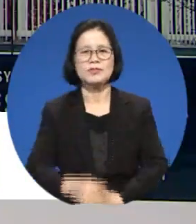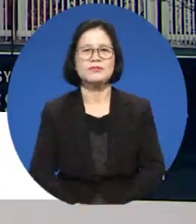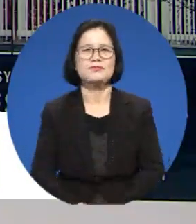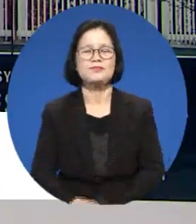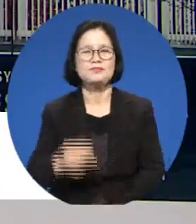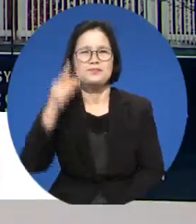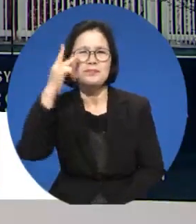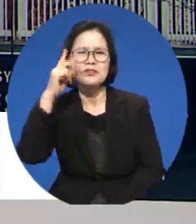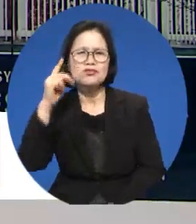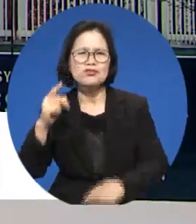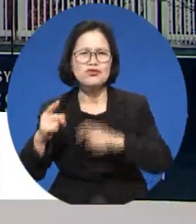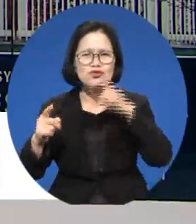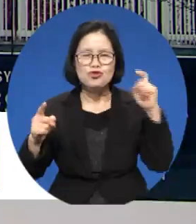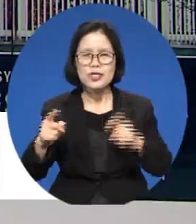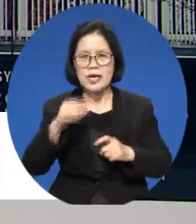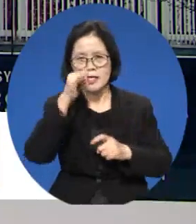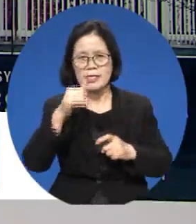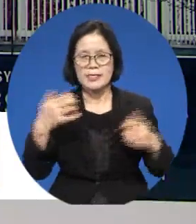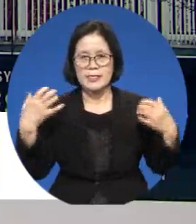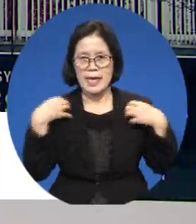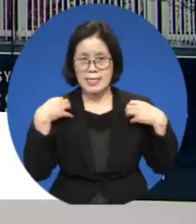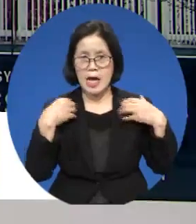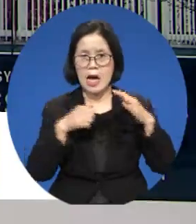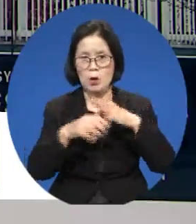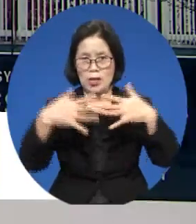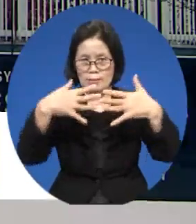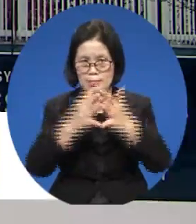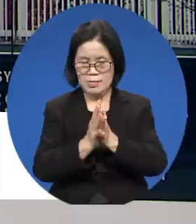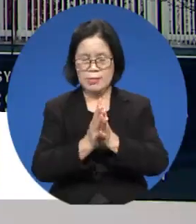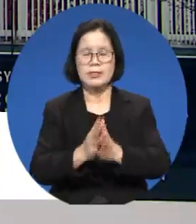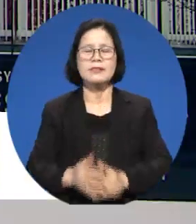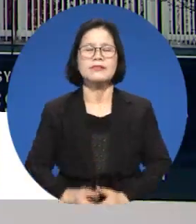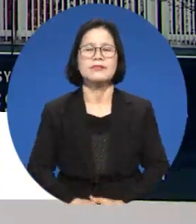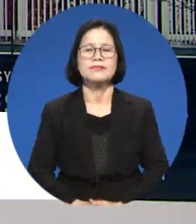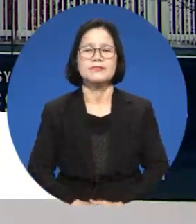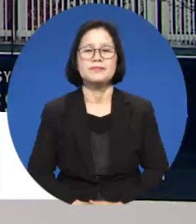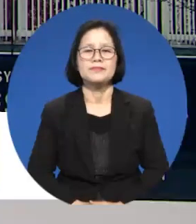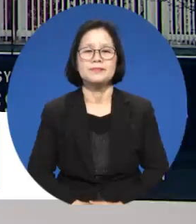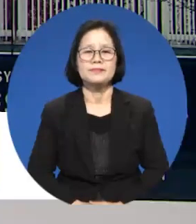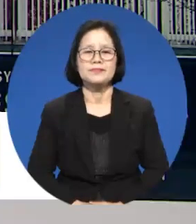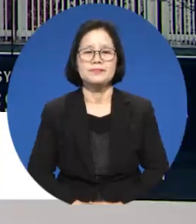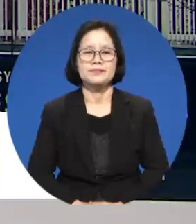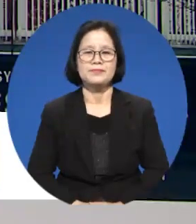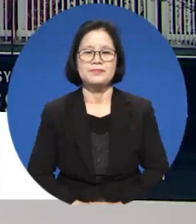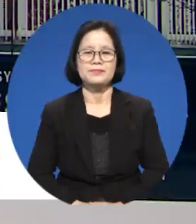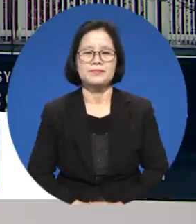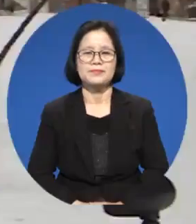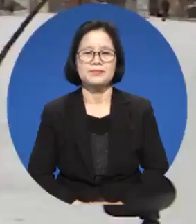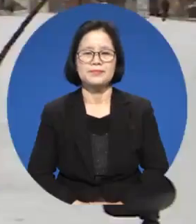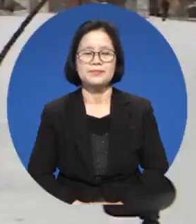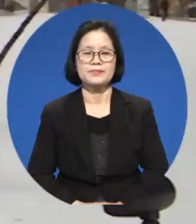미국은 우크라이나 있는 자국 대사관 까지 패쇄 시켰습니다 황 다인 기자입니다